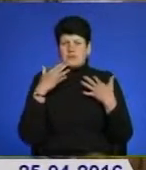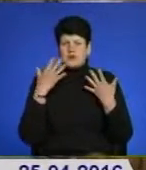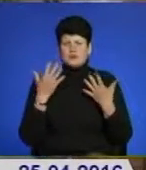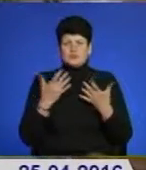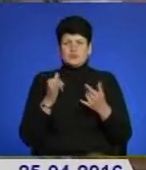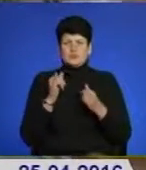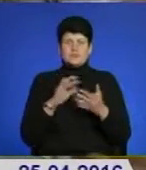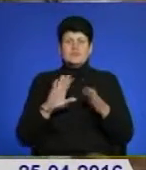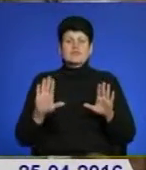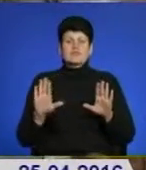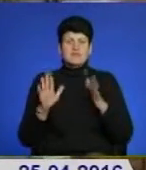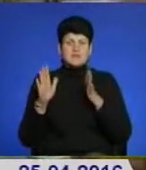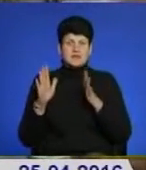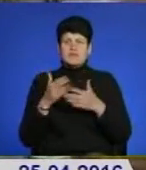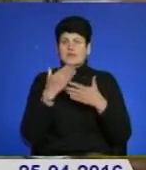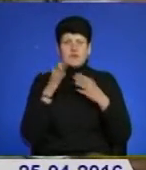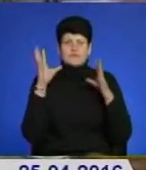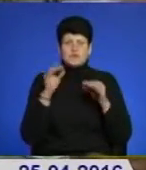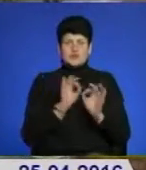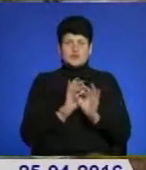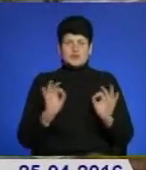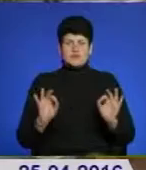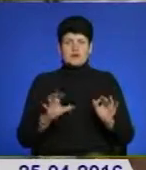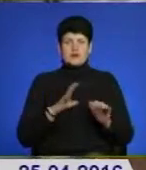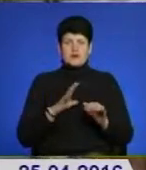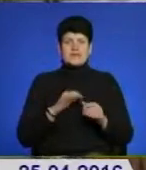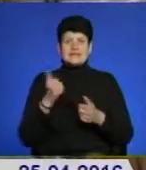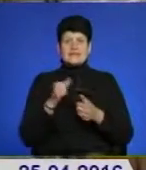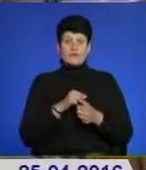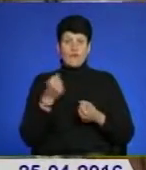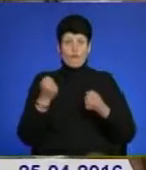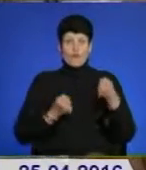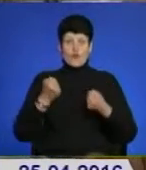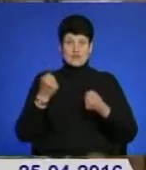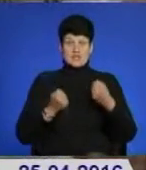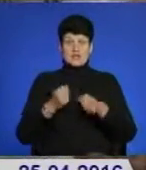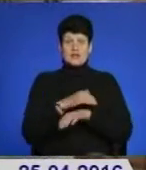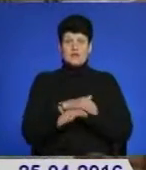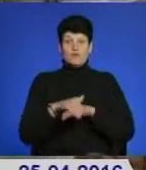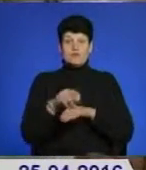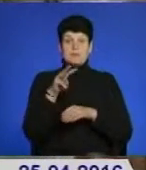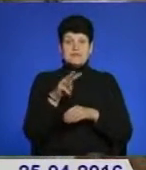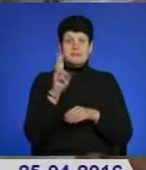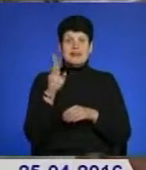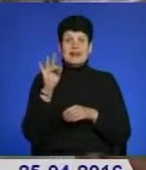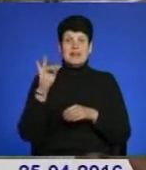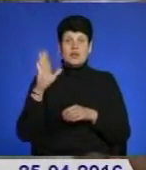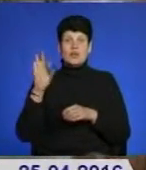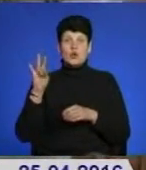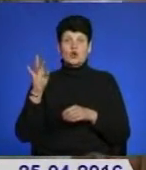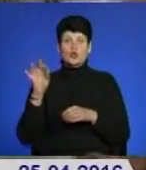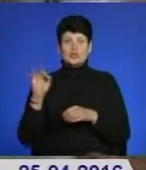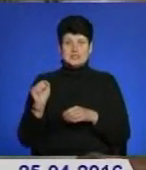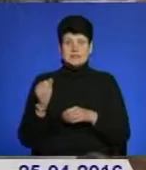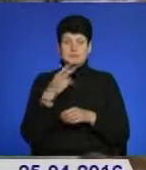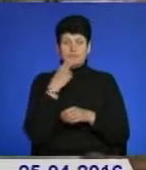Наприклад, останній випадок на зупинці громадського транспорту. Сам водій на вулиці Максима Кривоноса недопалок